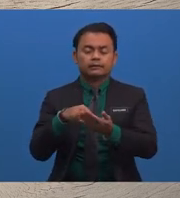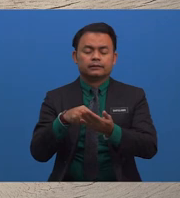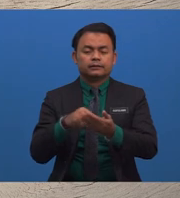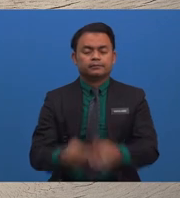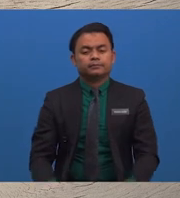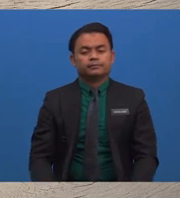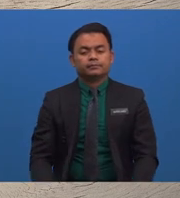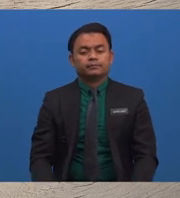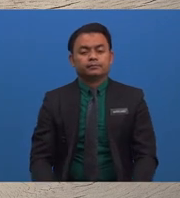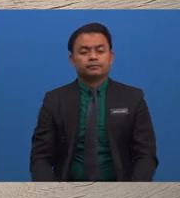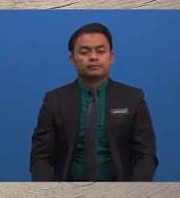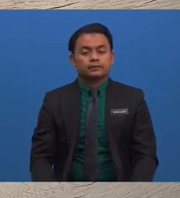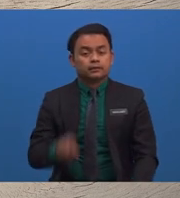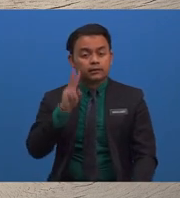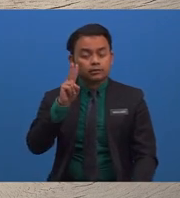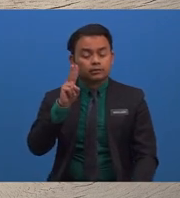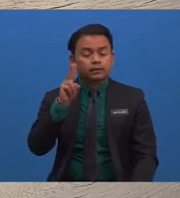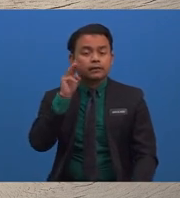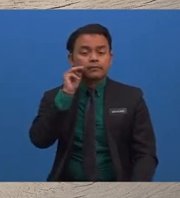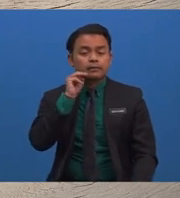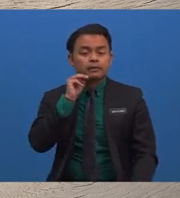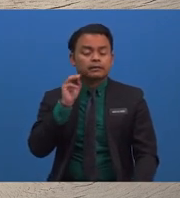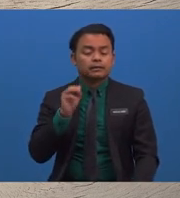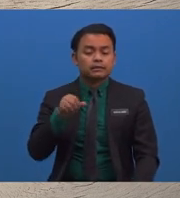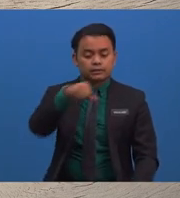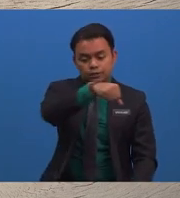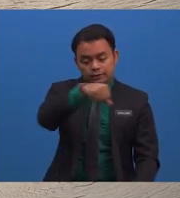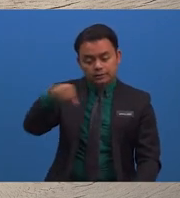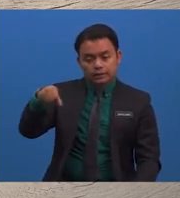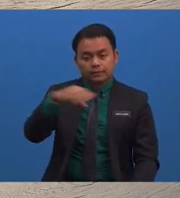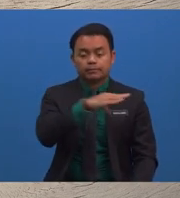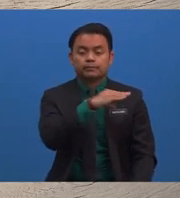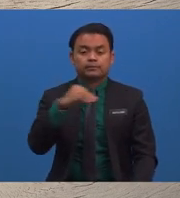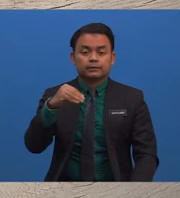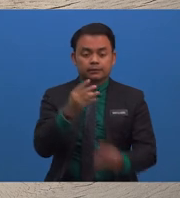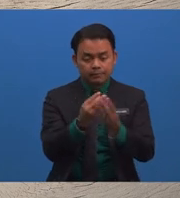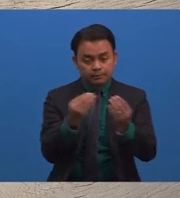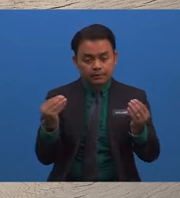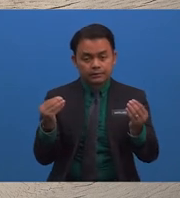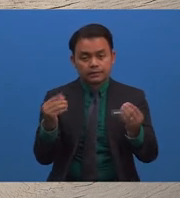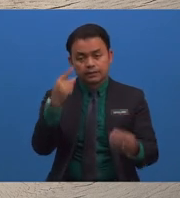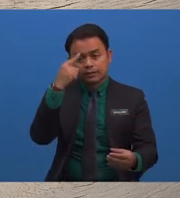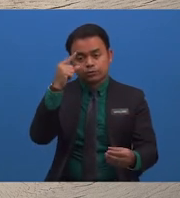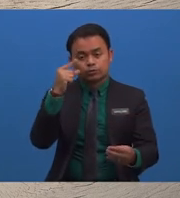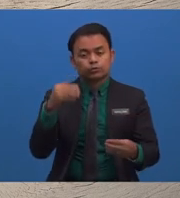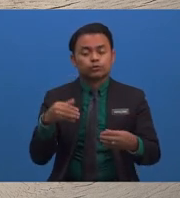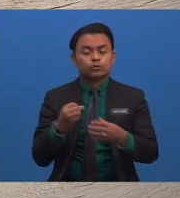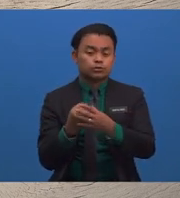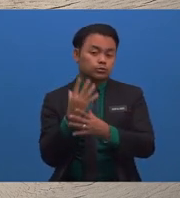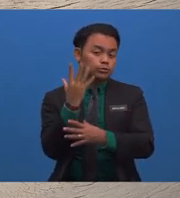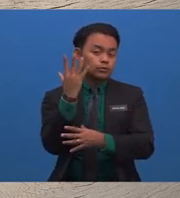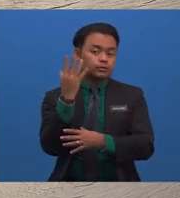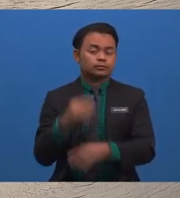siram dan baja supaya subur kerana bunga raya ialah bunga kebangsaan negara.